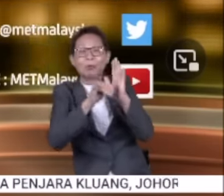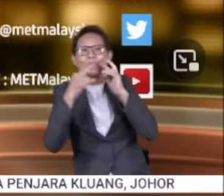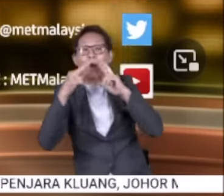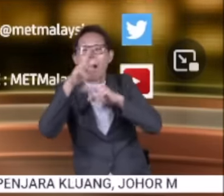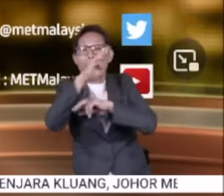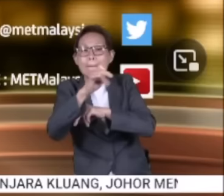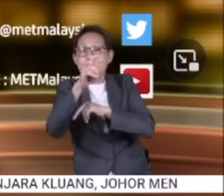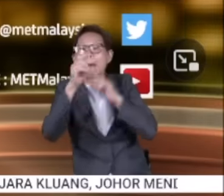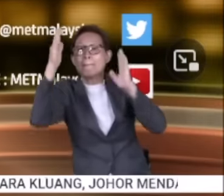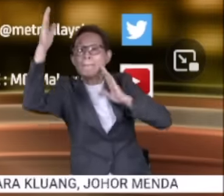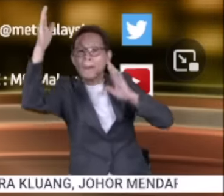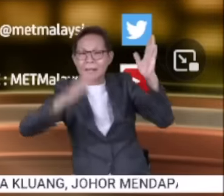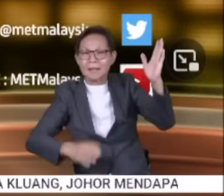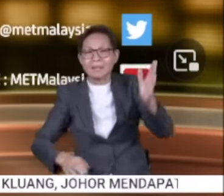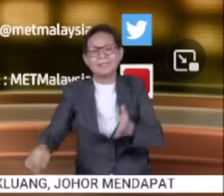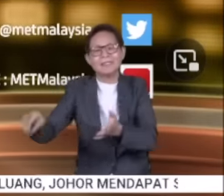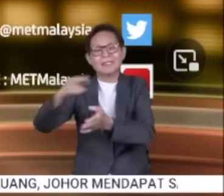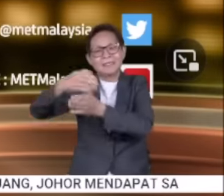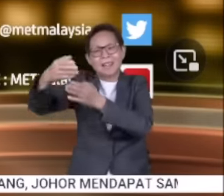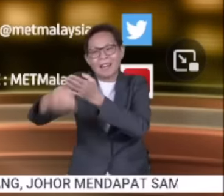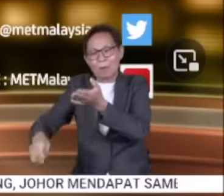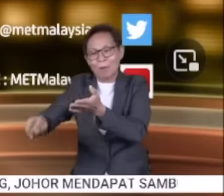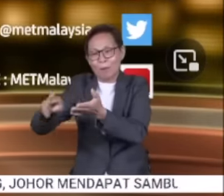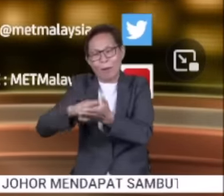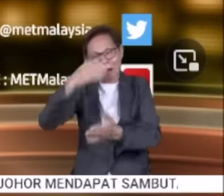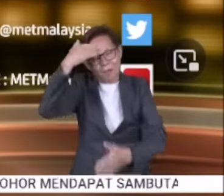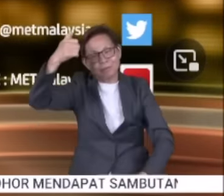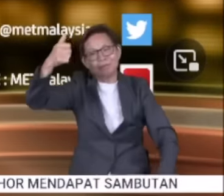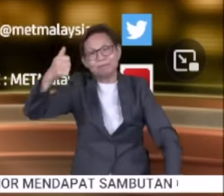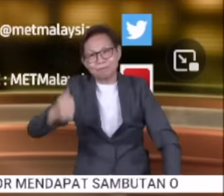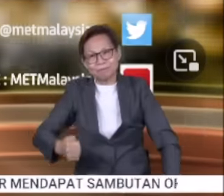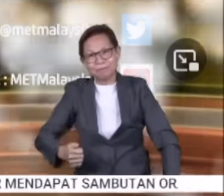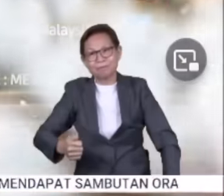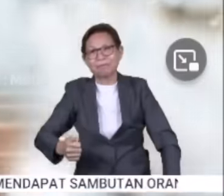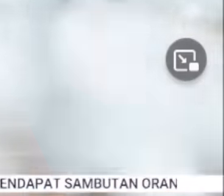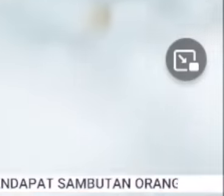Malaysia. Sekian melaporkan, Khairatun Nisa Syamsuddin. Assalamualaikum.